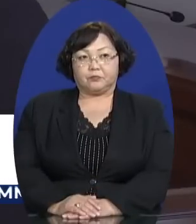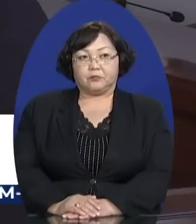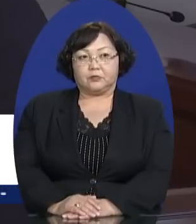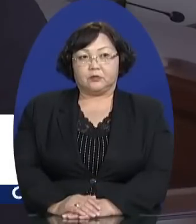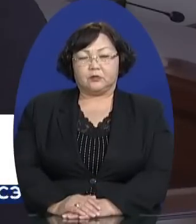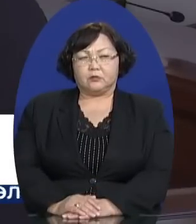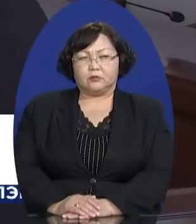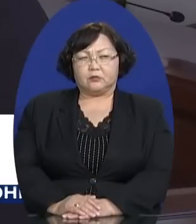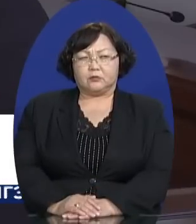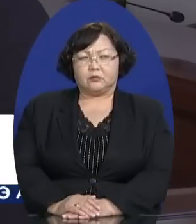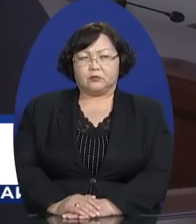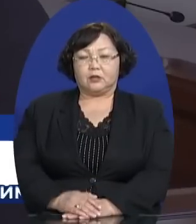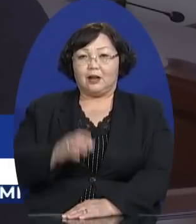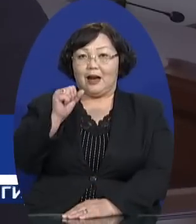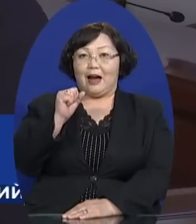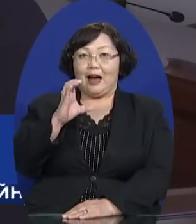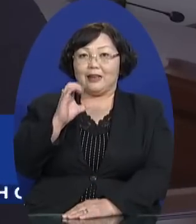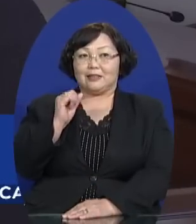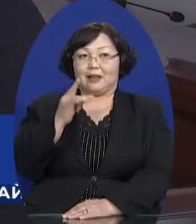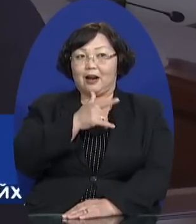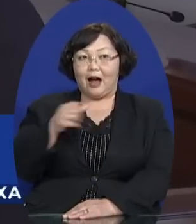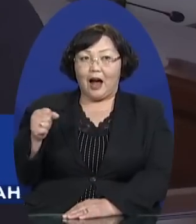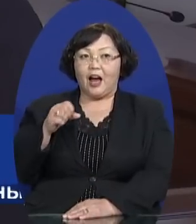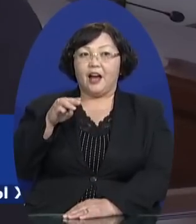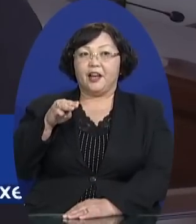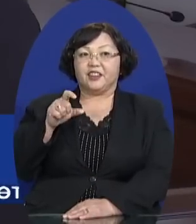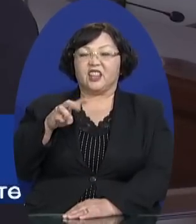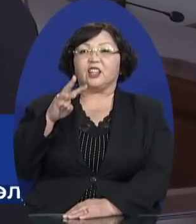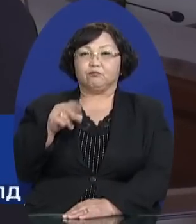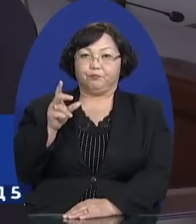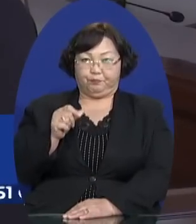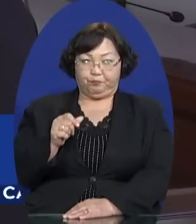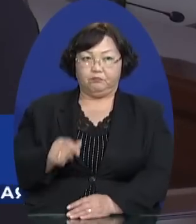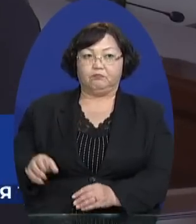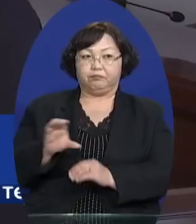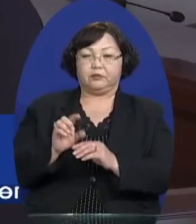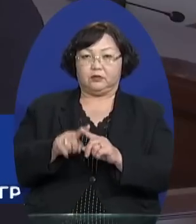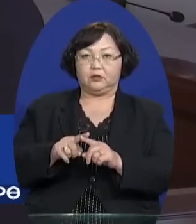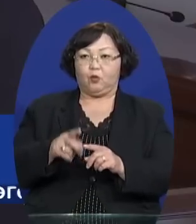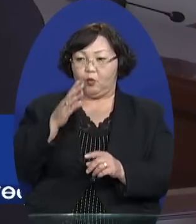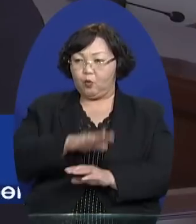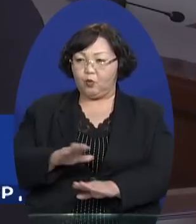бас өөрчилж байгаа. За сарганы тэтгэмж бол одоо өнөөдөр банк асарга шаардлагатай. Хүүхдээ асарж байгаа эцэг эхтэй бол бид нэр